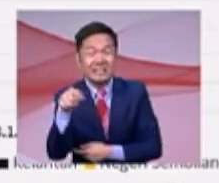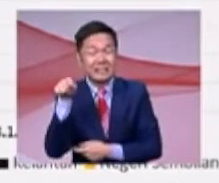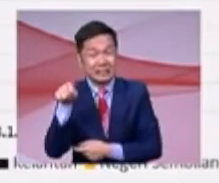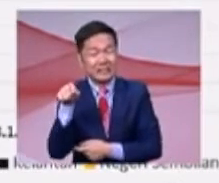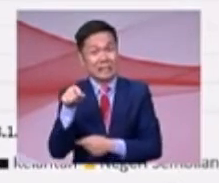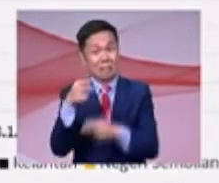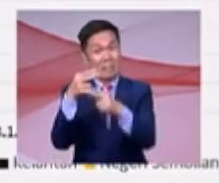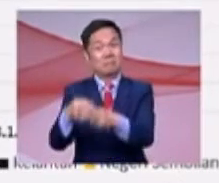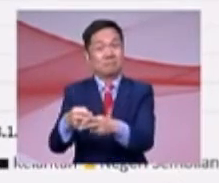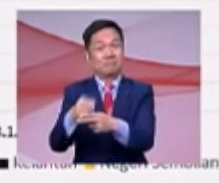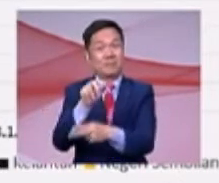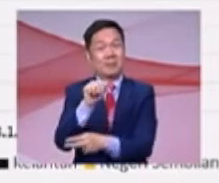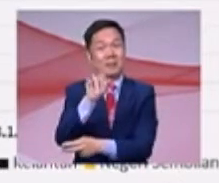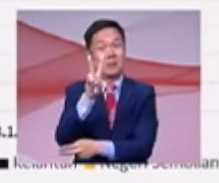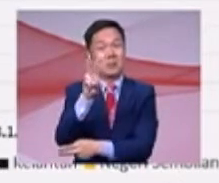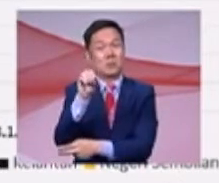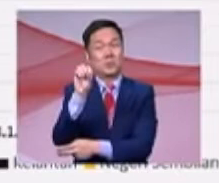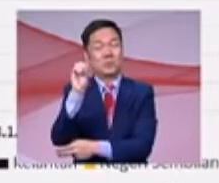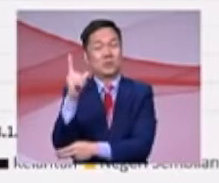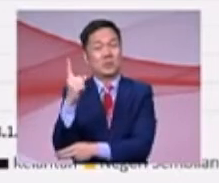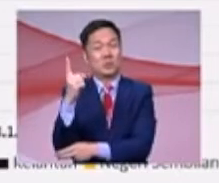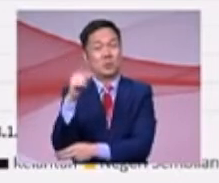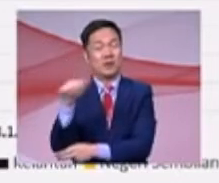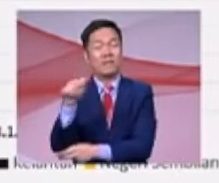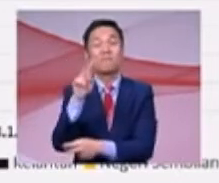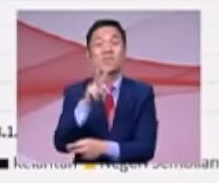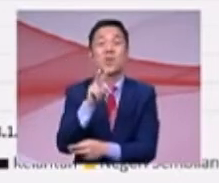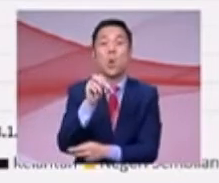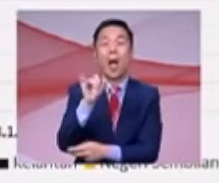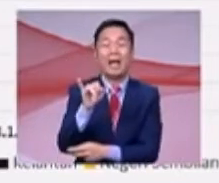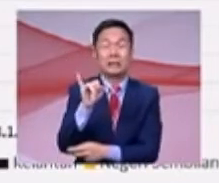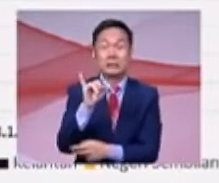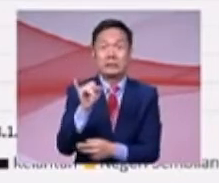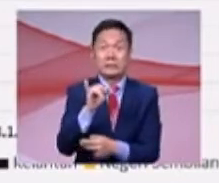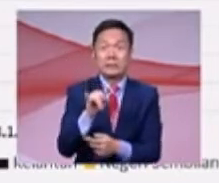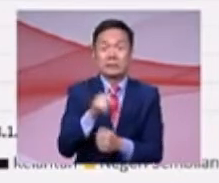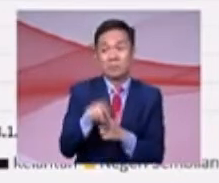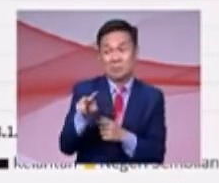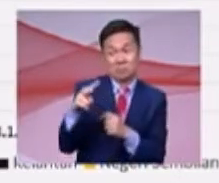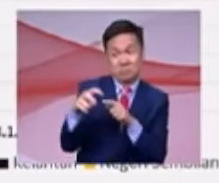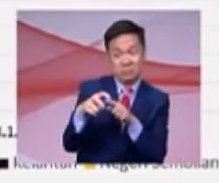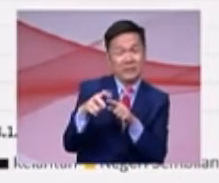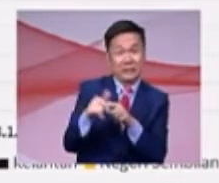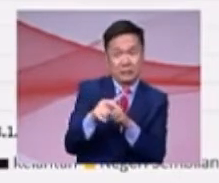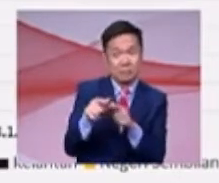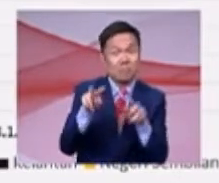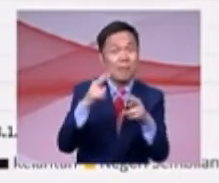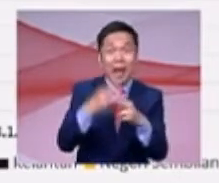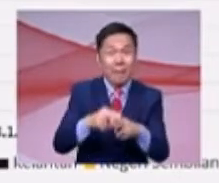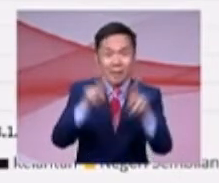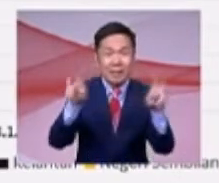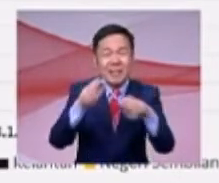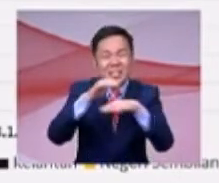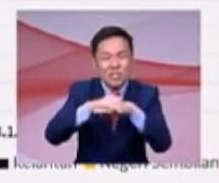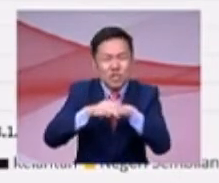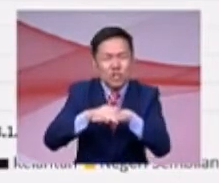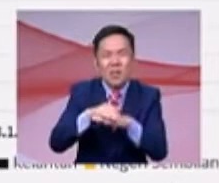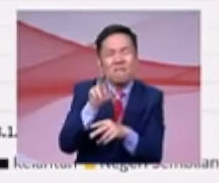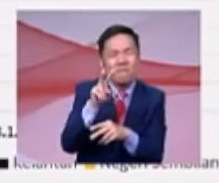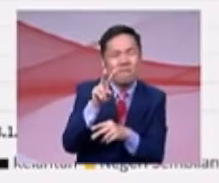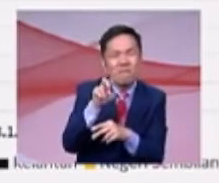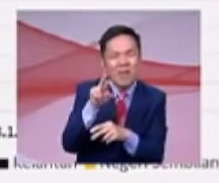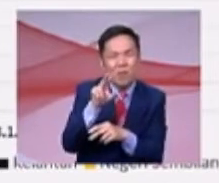iaitu mutasi VOI, iaitu virus variant of interest. Tapi Pertubuhan